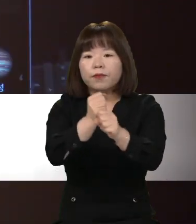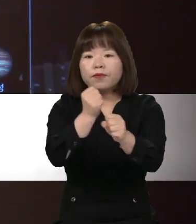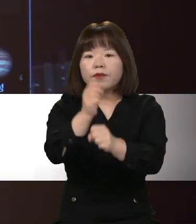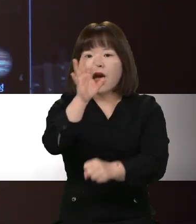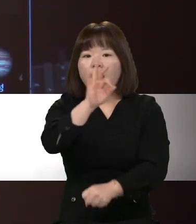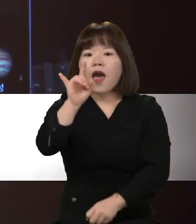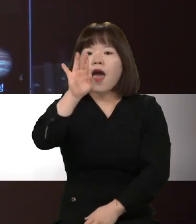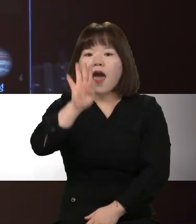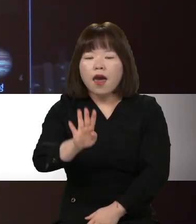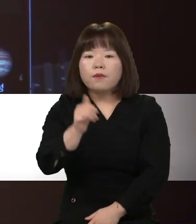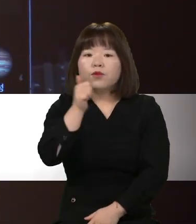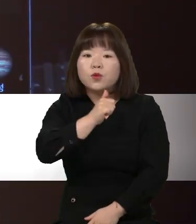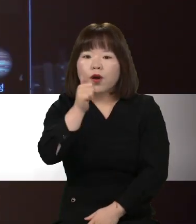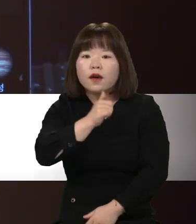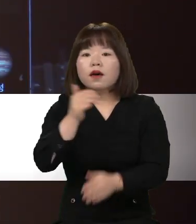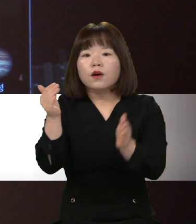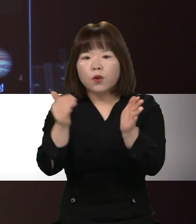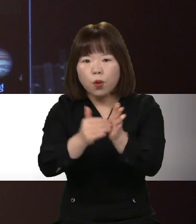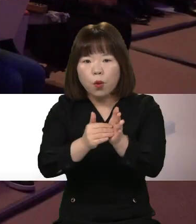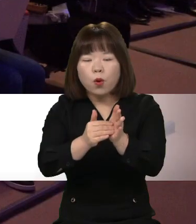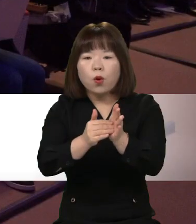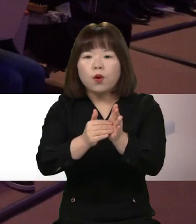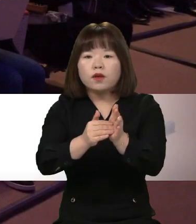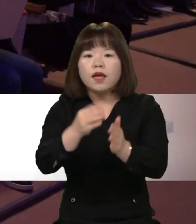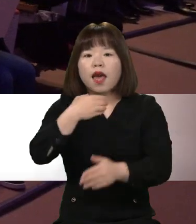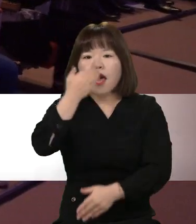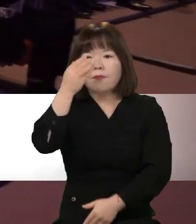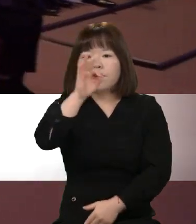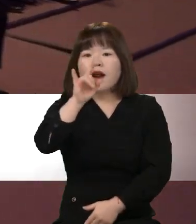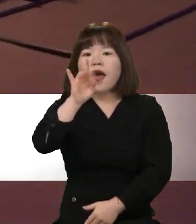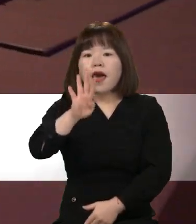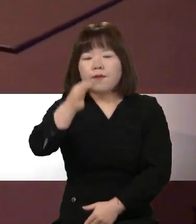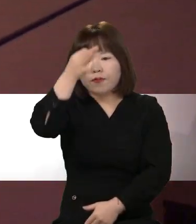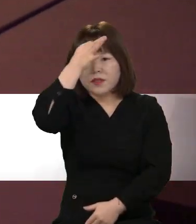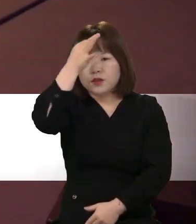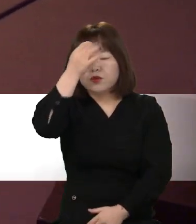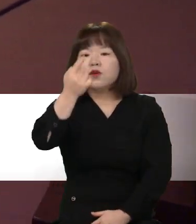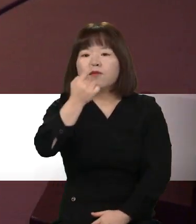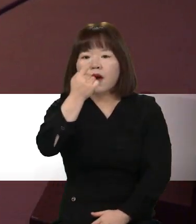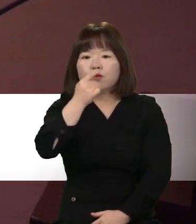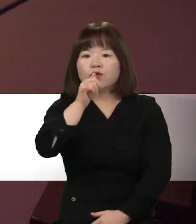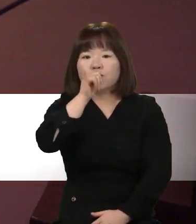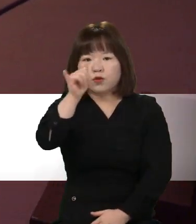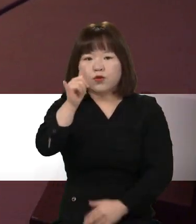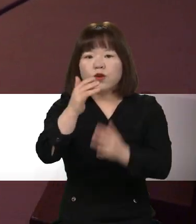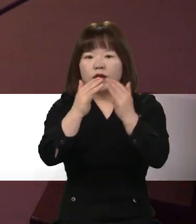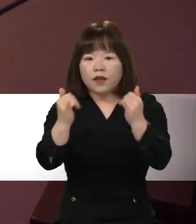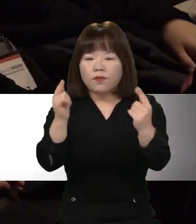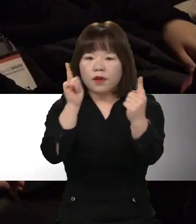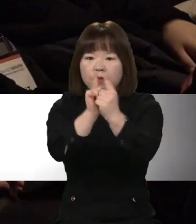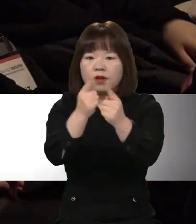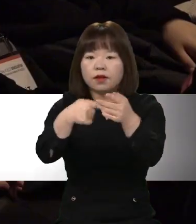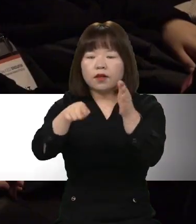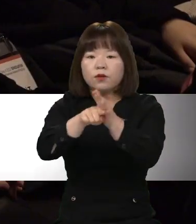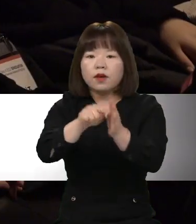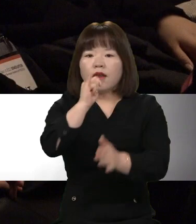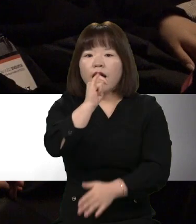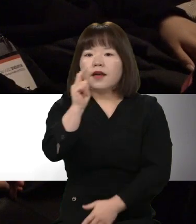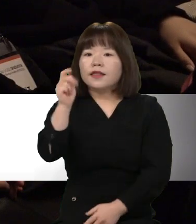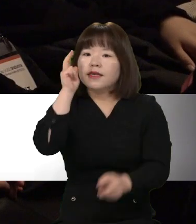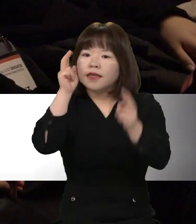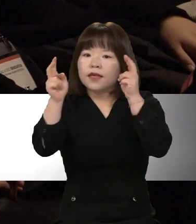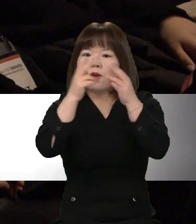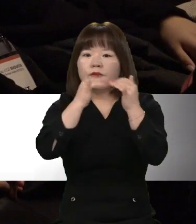개발한 iOS 앱을 소개하는 부스가 운영됐으며 애플의 앱 비즈니스 노하우를 흡수한 융합 인재들을 만나기